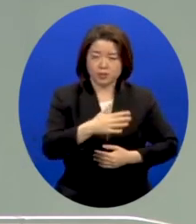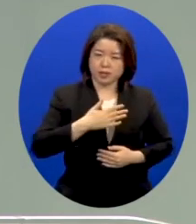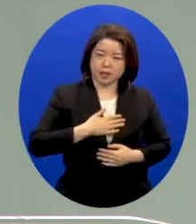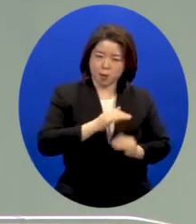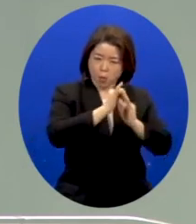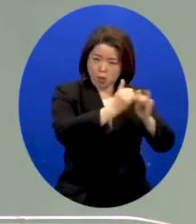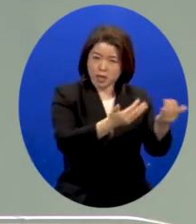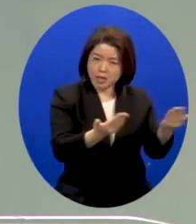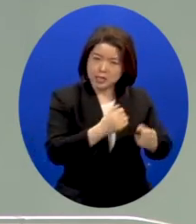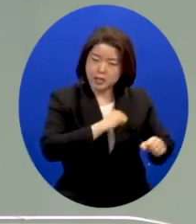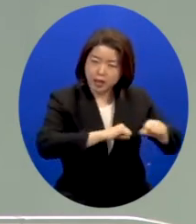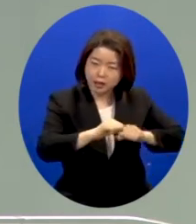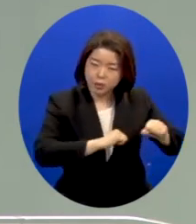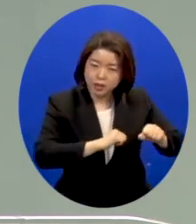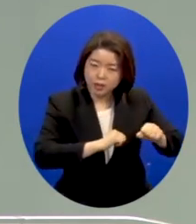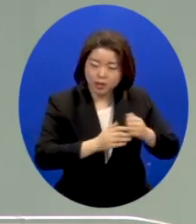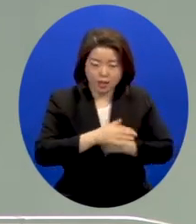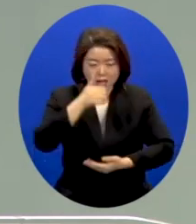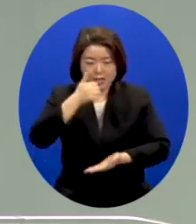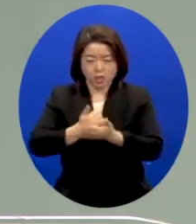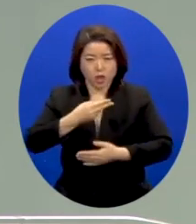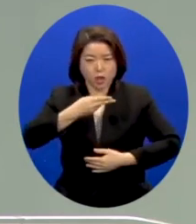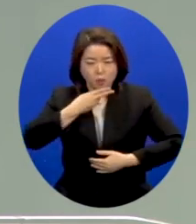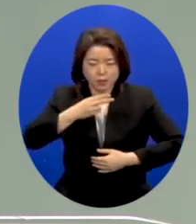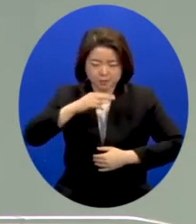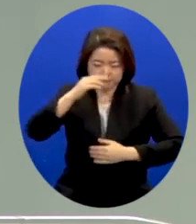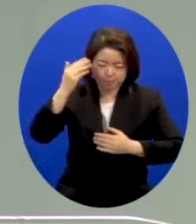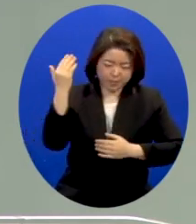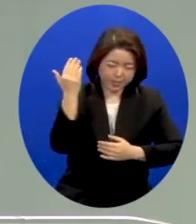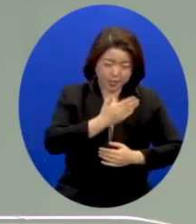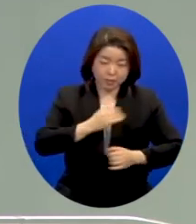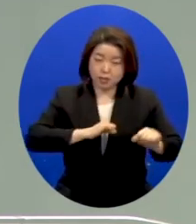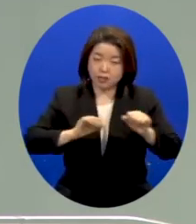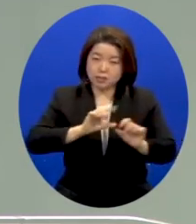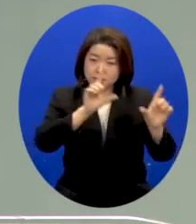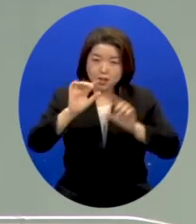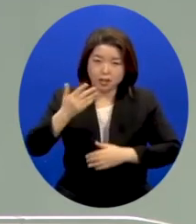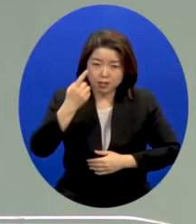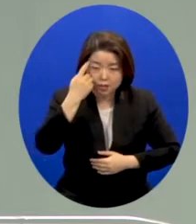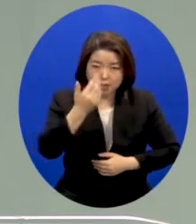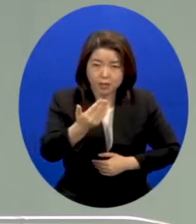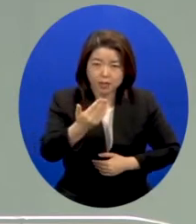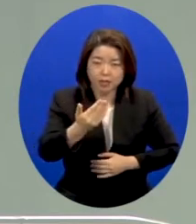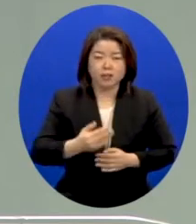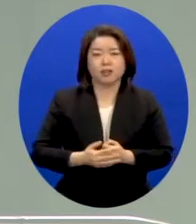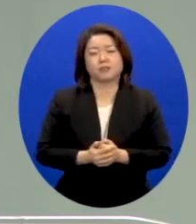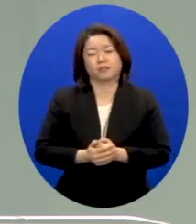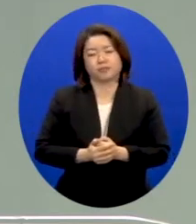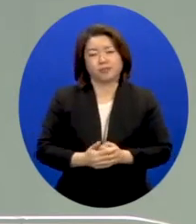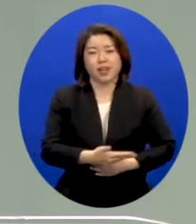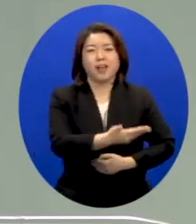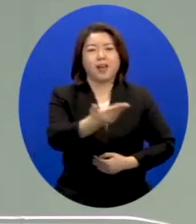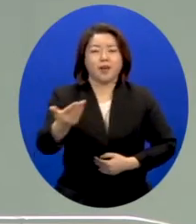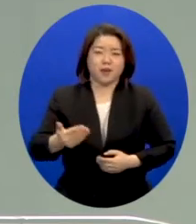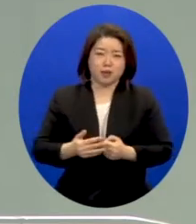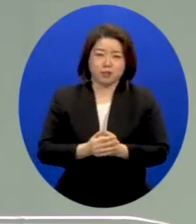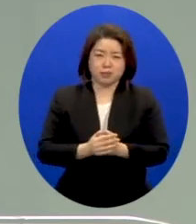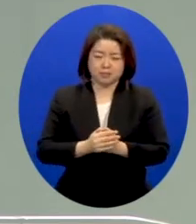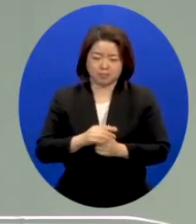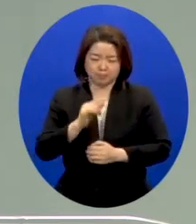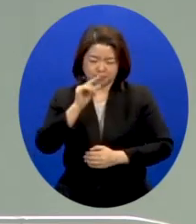될까요 정말 죄 안 짓고 그렇게 완전하게 살아야 되는 걸까요 여러분 아주